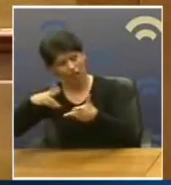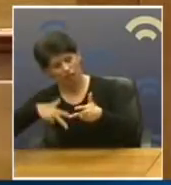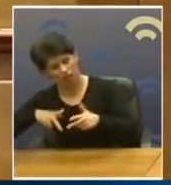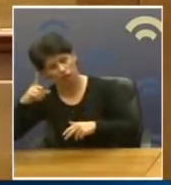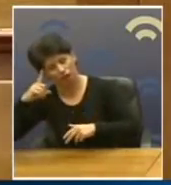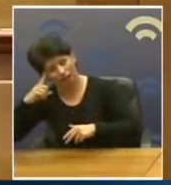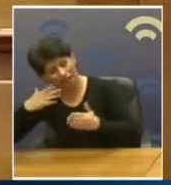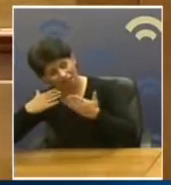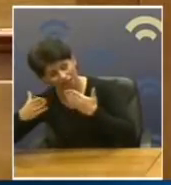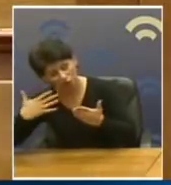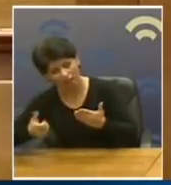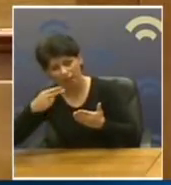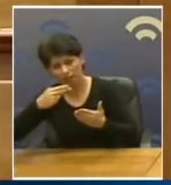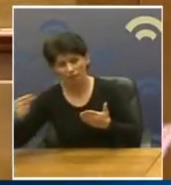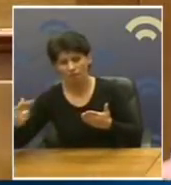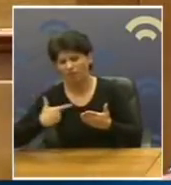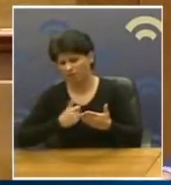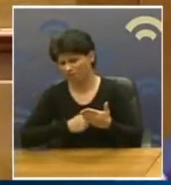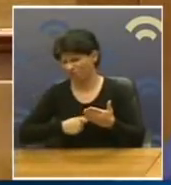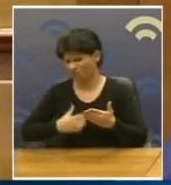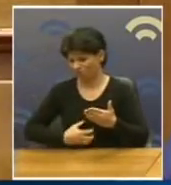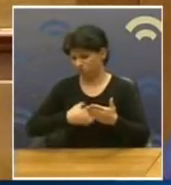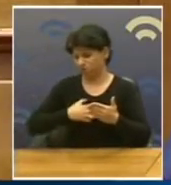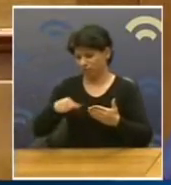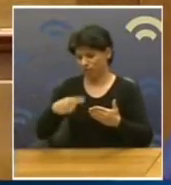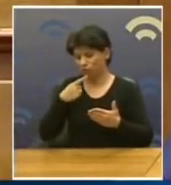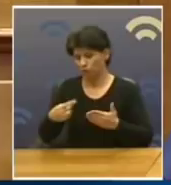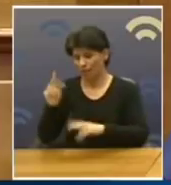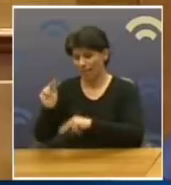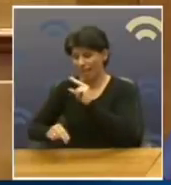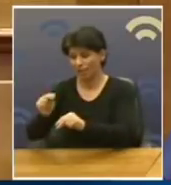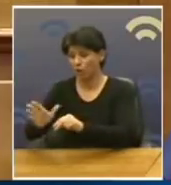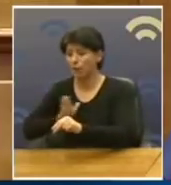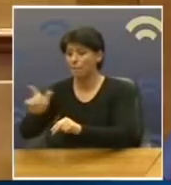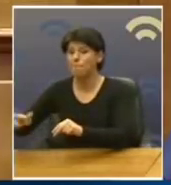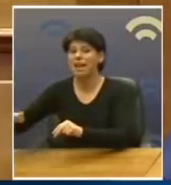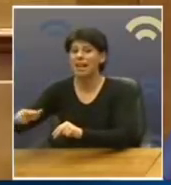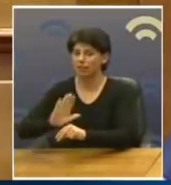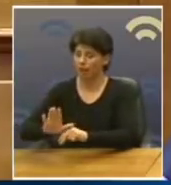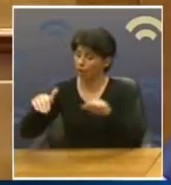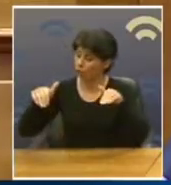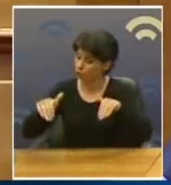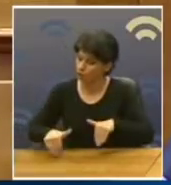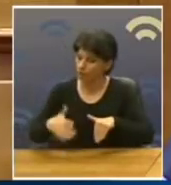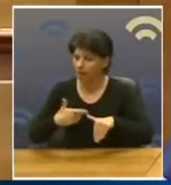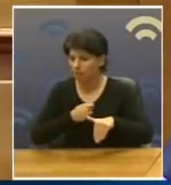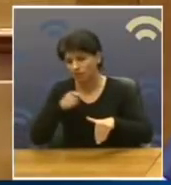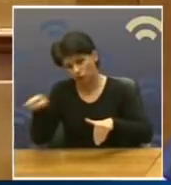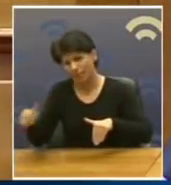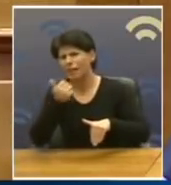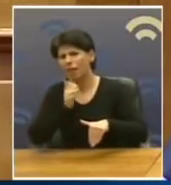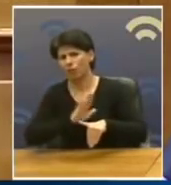κατανοώ ότι έχετε ένα θέμα να μην δυσαρεστήσετε αυτό που ονομάζεται εκλογική σας πελατεία. Το σέβομαι, παρότι θεωρώ ότι και εκεί κάνετε